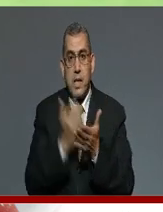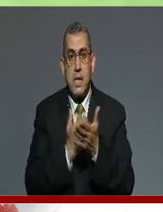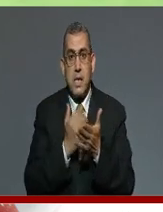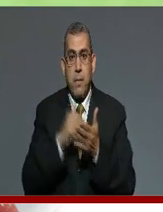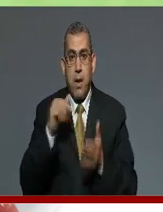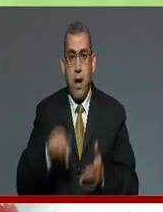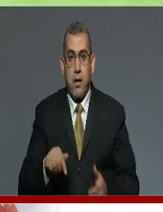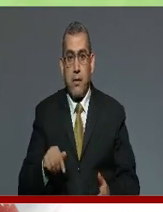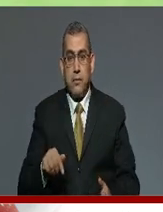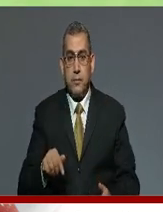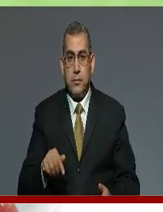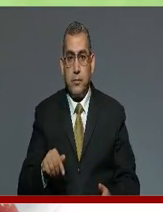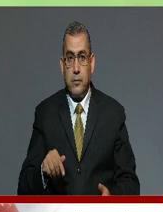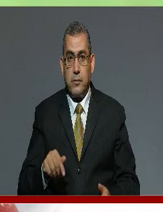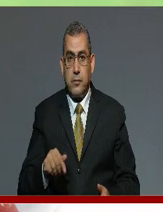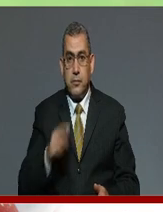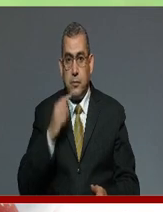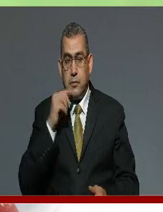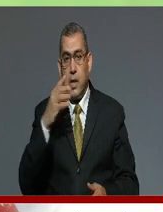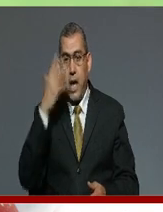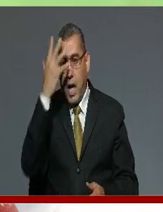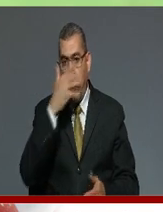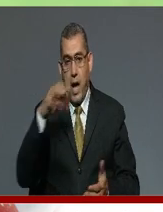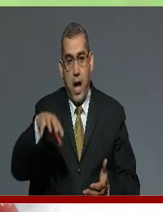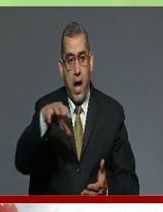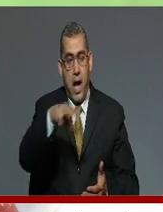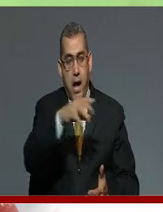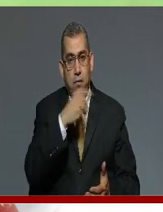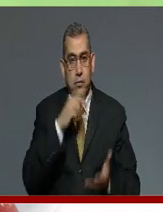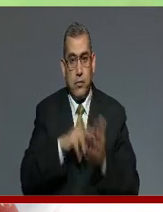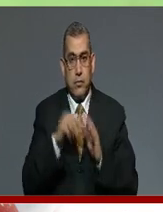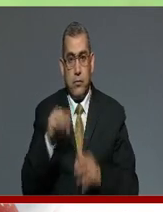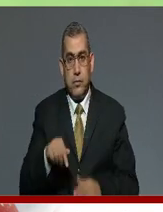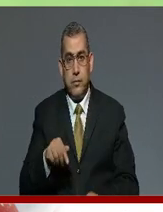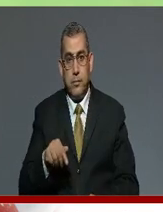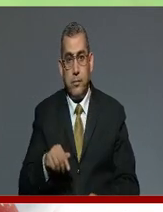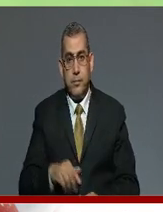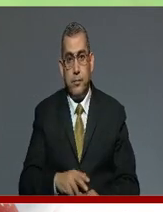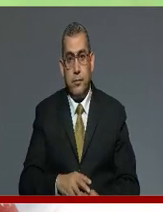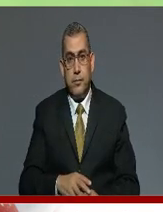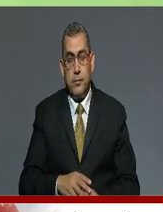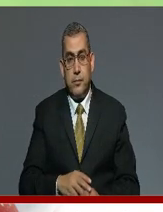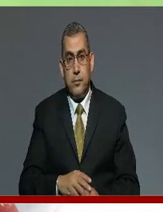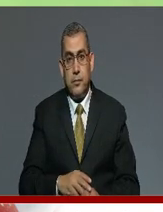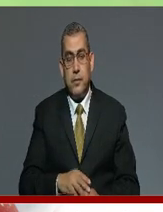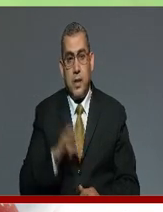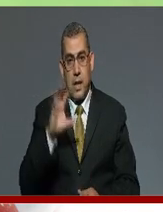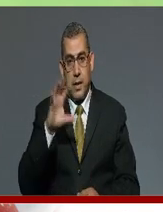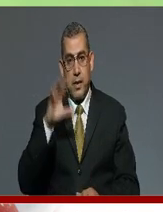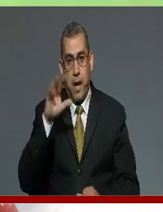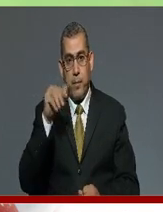في الدول الافريقيه من الدول الافريقيه نعم